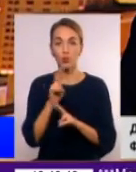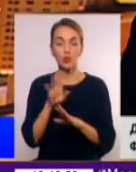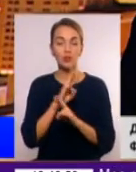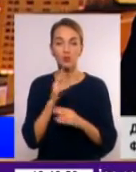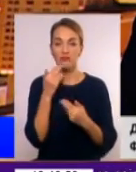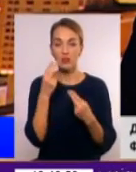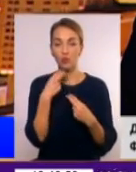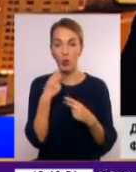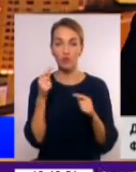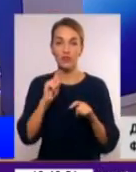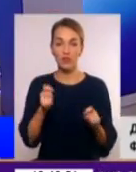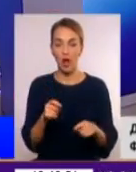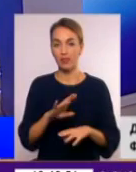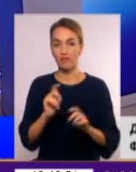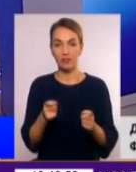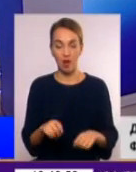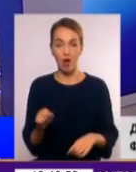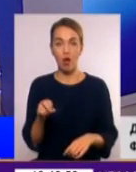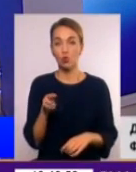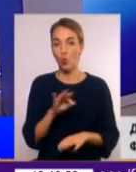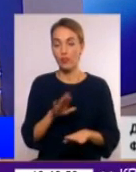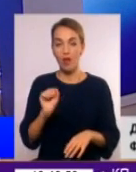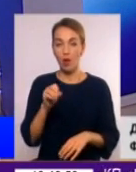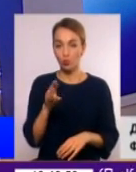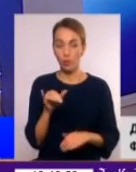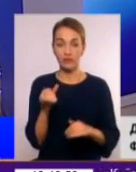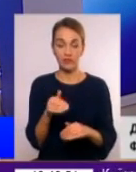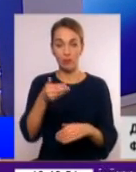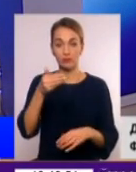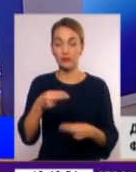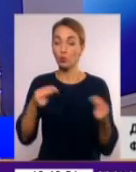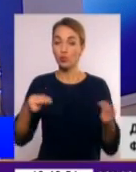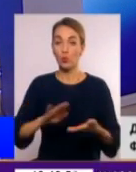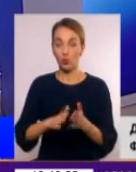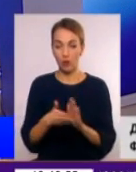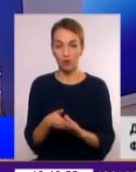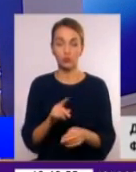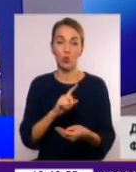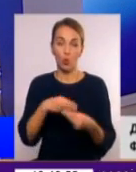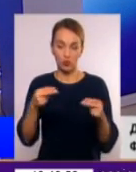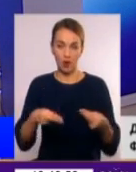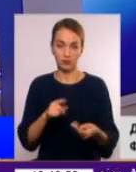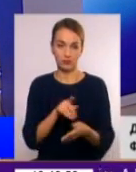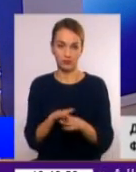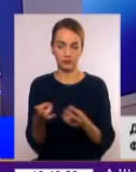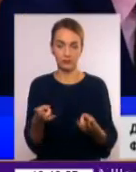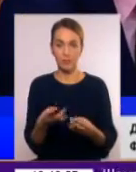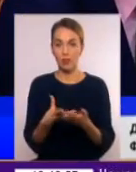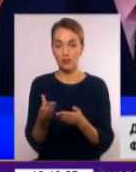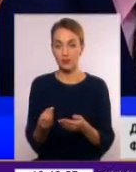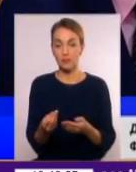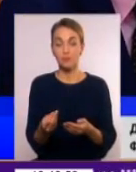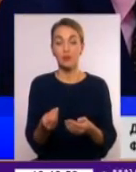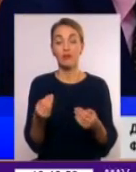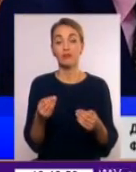звертати увагу на те, війна у вас не війна, а то не АТО. Ви заключили контракт, контракт не був виконаний, платіть, будь ласка. Ну, да? Все, да. Да, тому це в даному